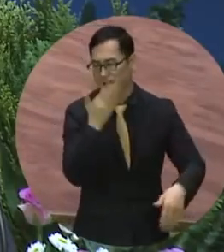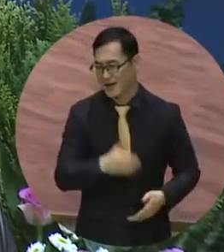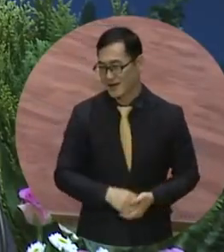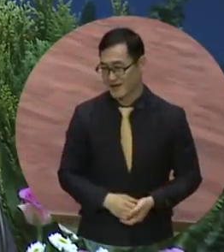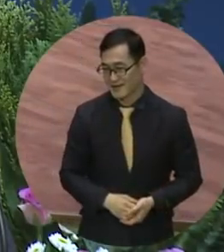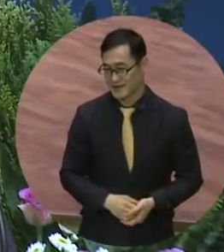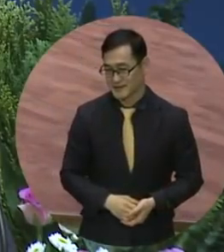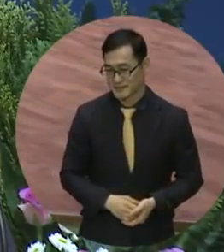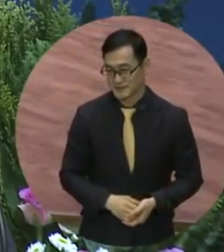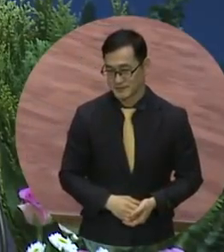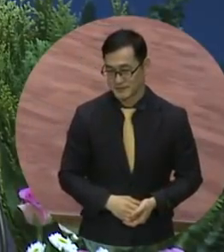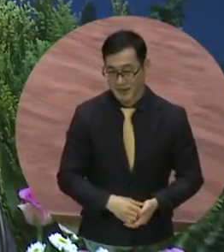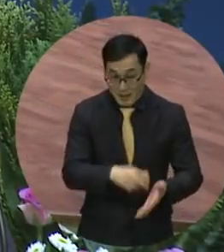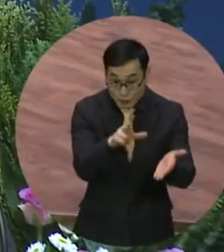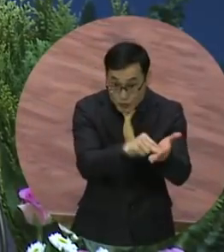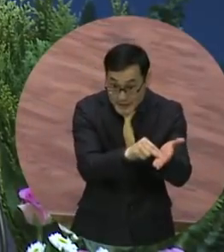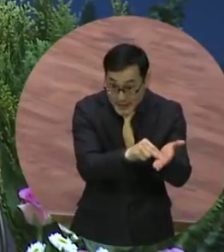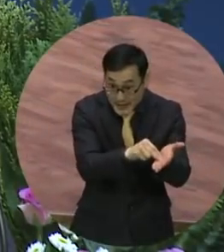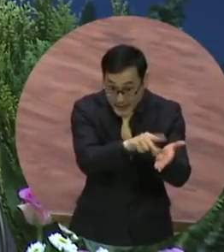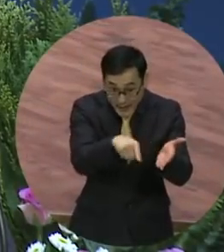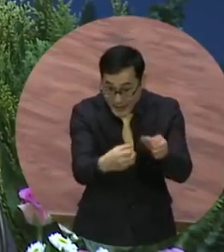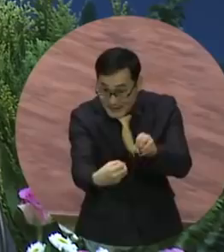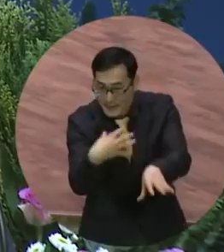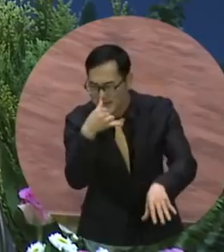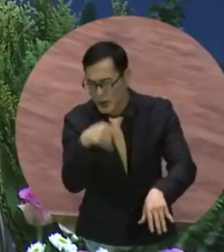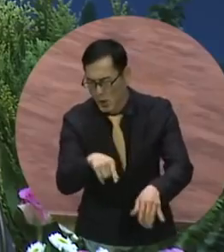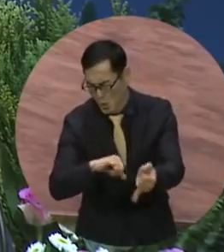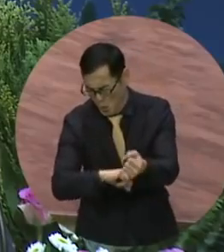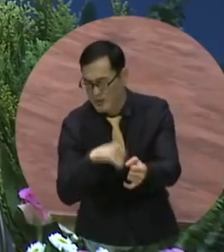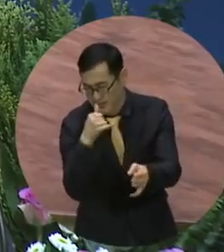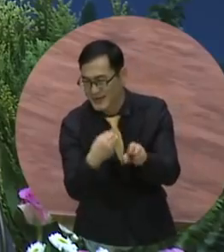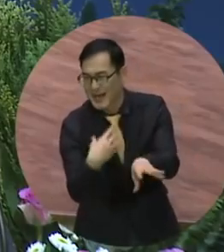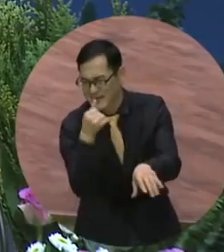문제로 보면 안 돼요. 문제는 다 답이 있어요. 답이 뭐요? 그리스도.